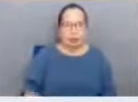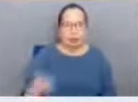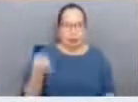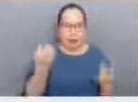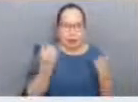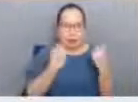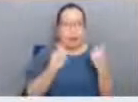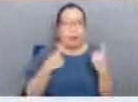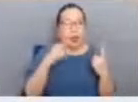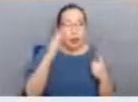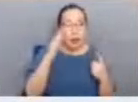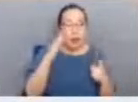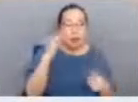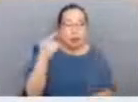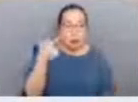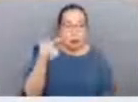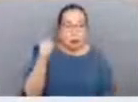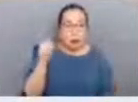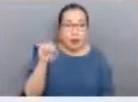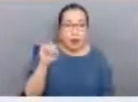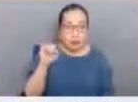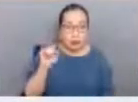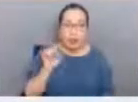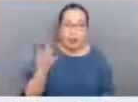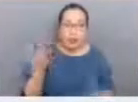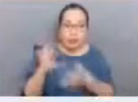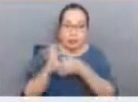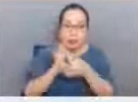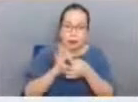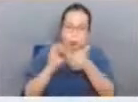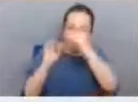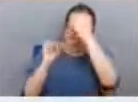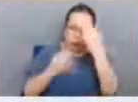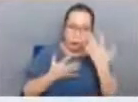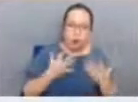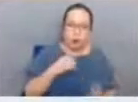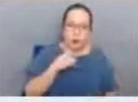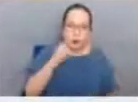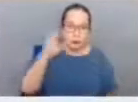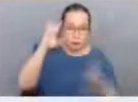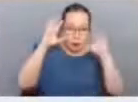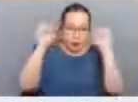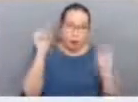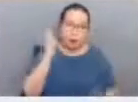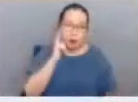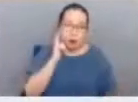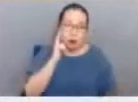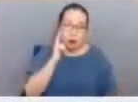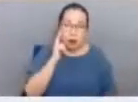sa by January na po, yung iba pong nagkaroon ng moratorium?